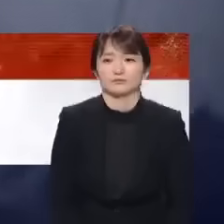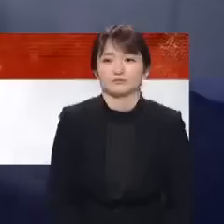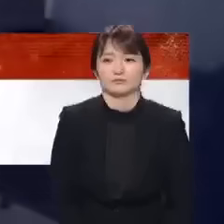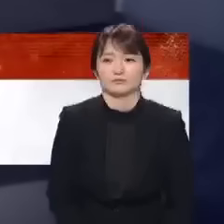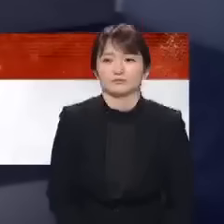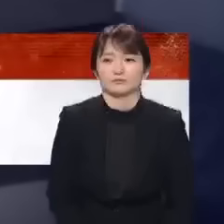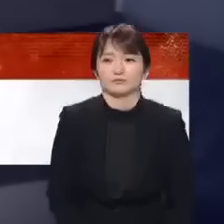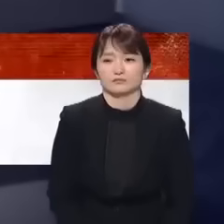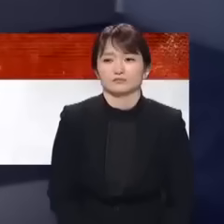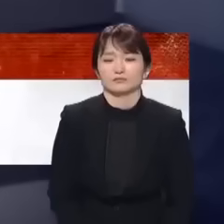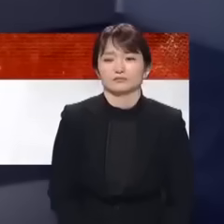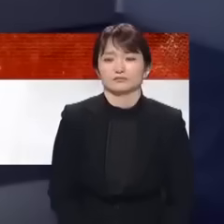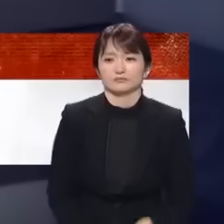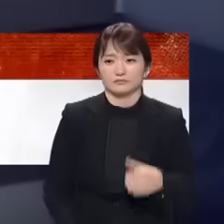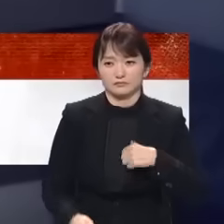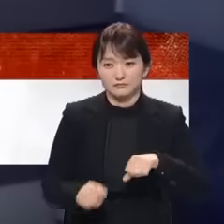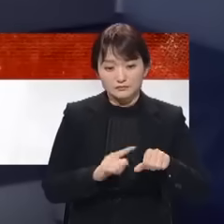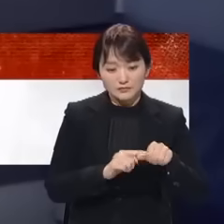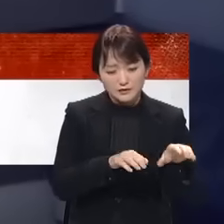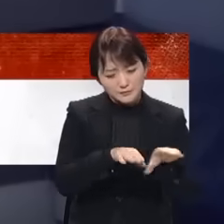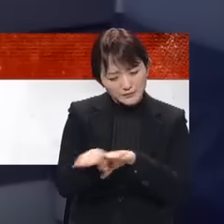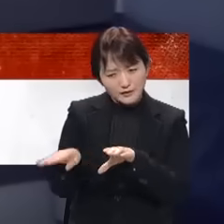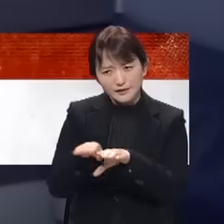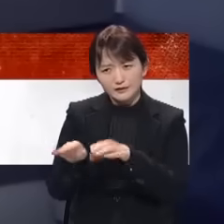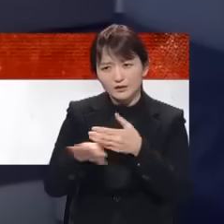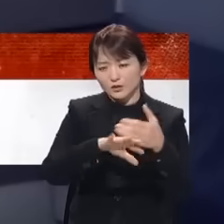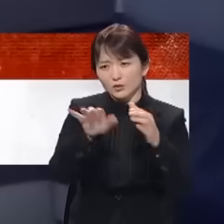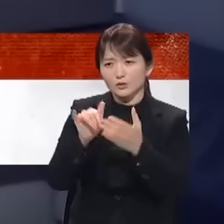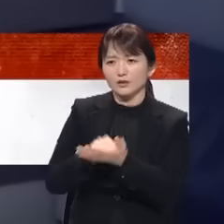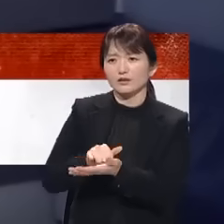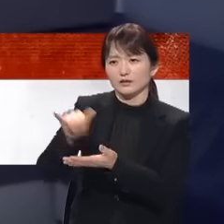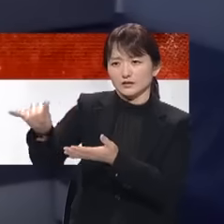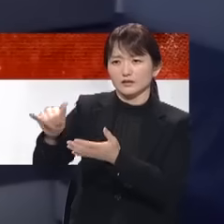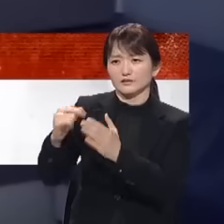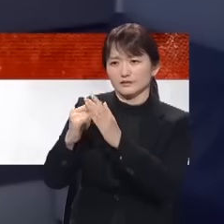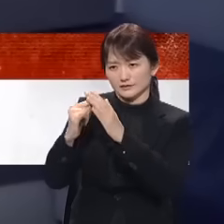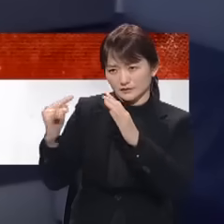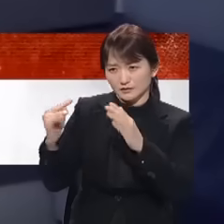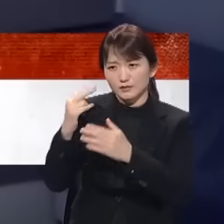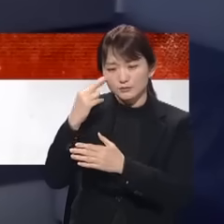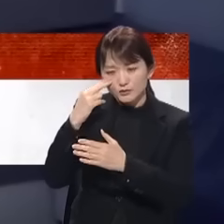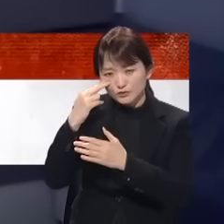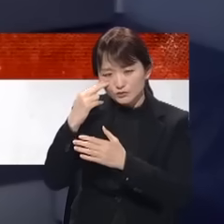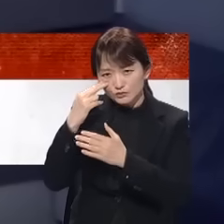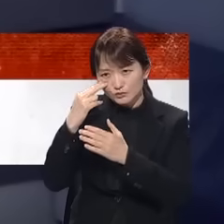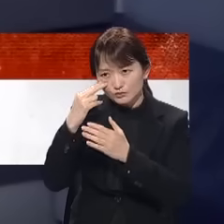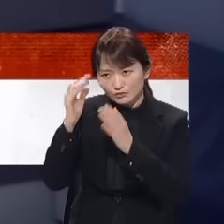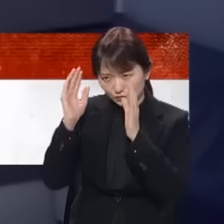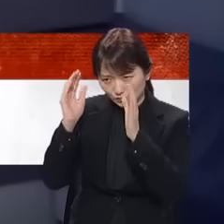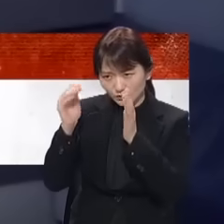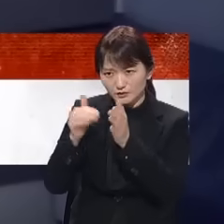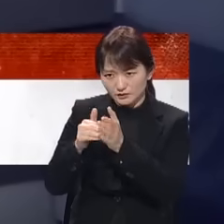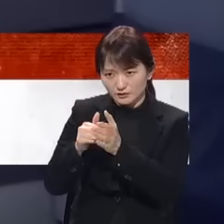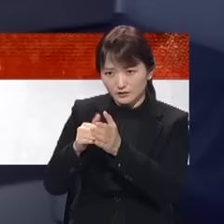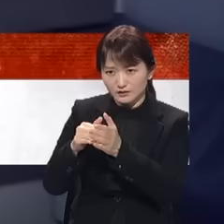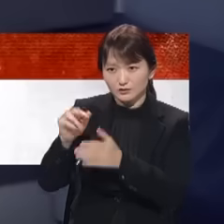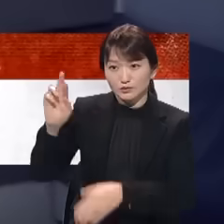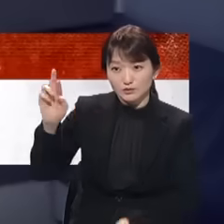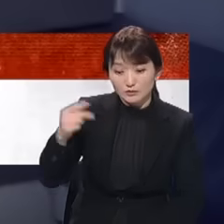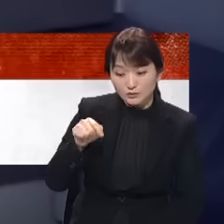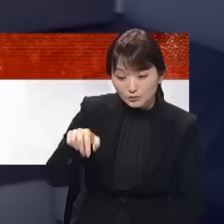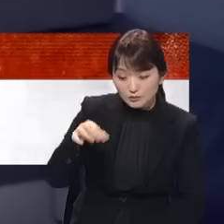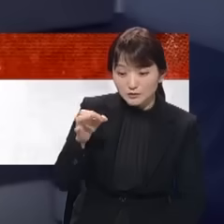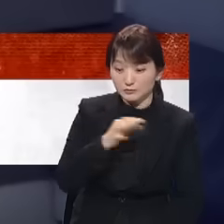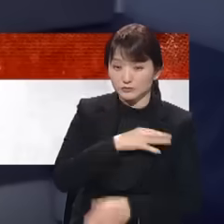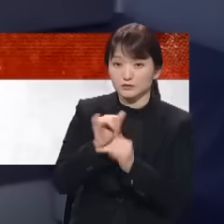매 방학 때마다 해외 캠프, 미국 캠프를 다녀왔는데 거기를 갔다 오고 나면 이제 그 부자들을 만나겠죠? 네.